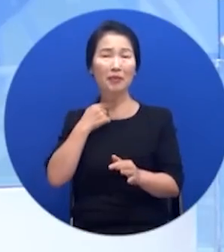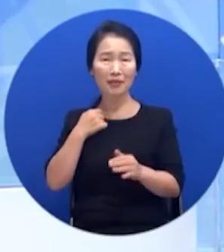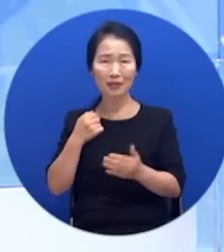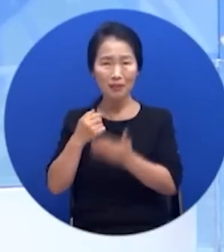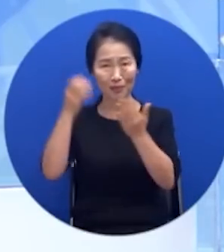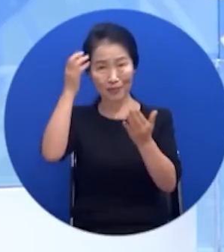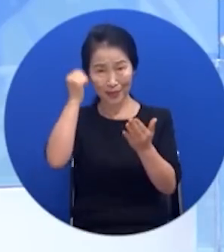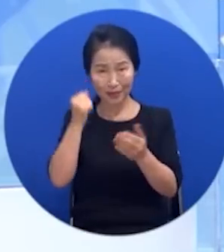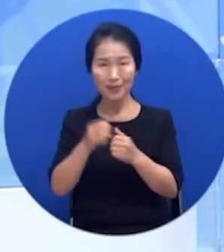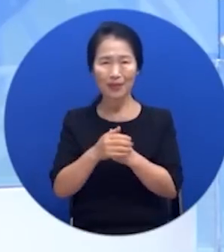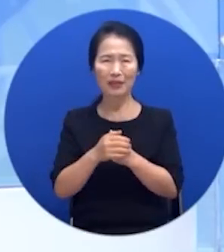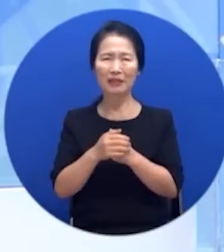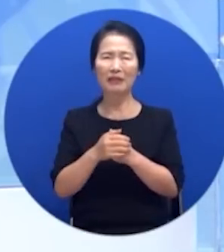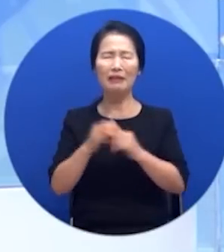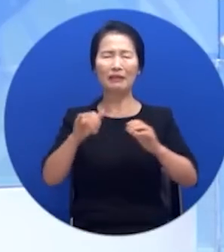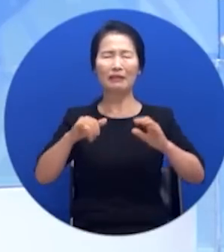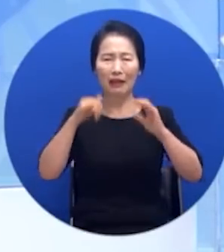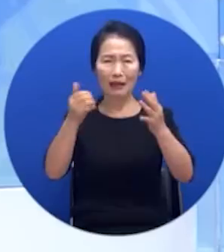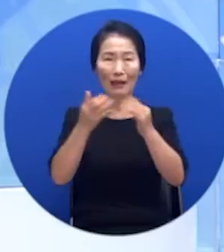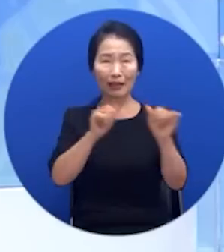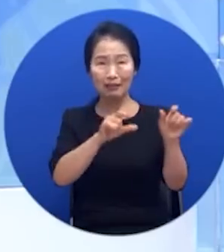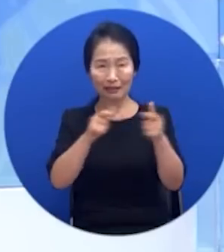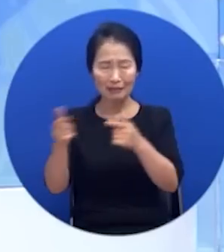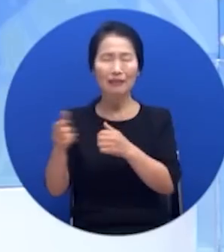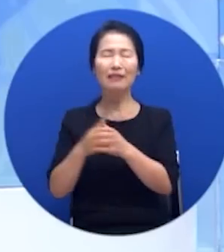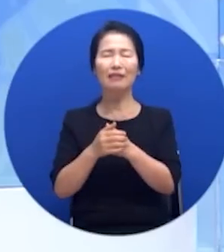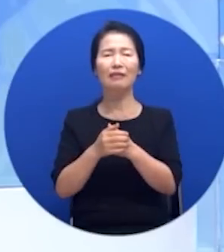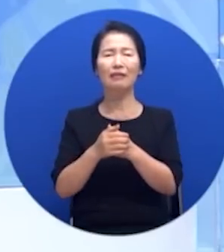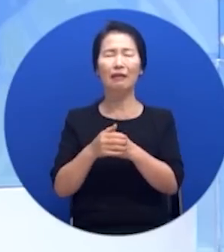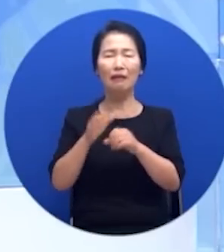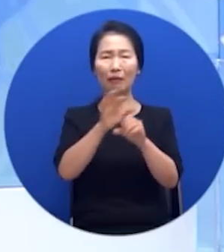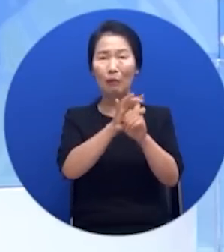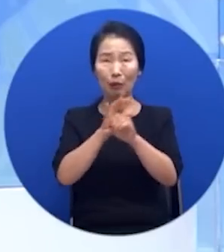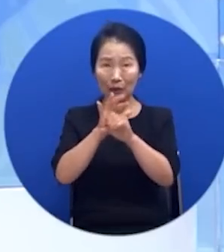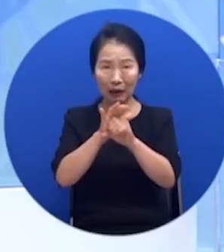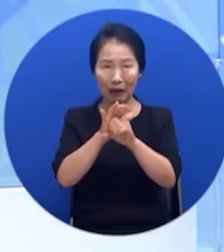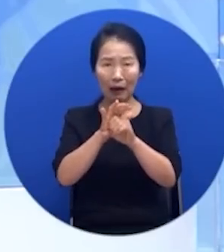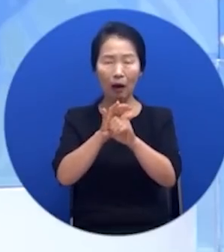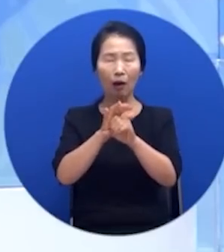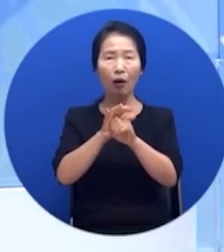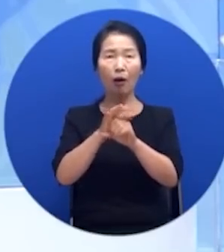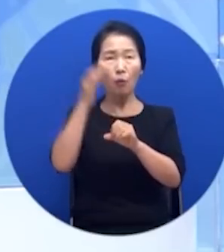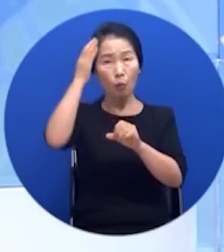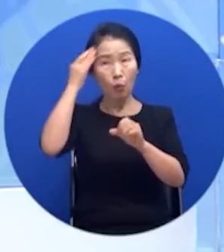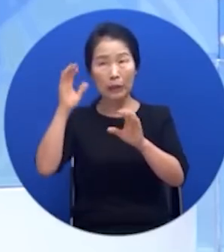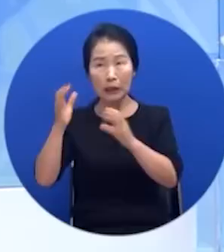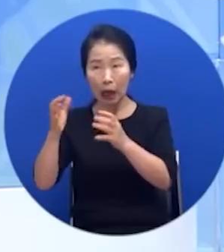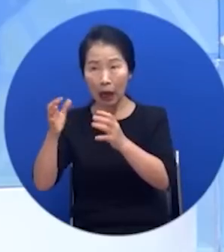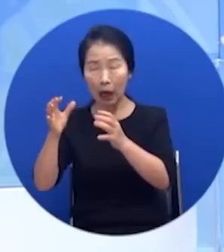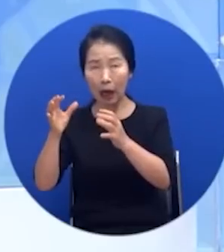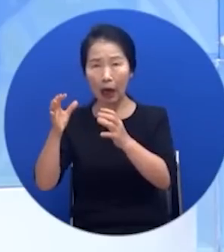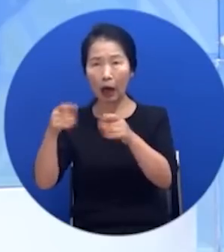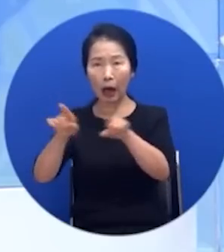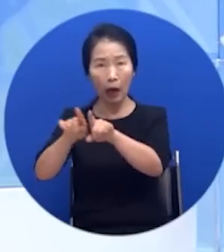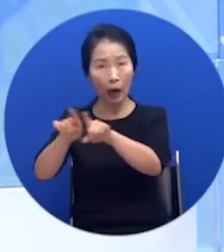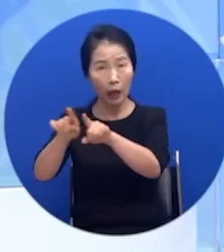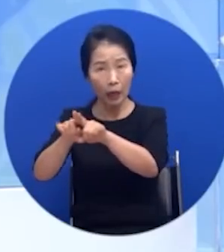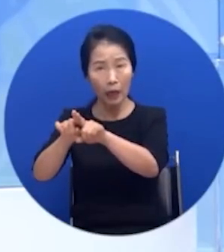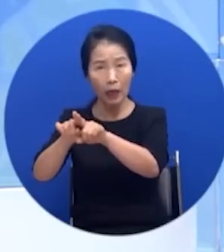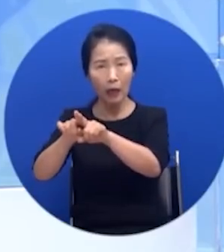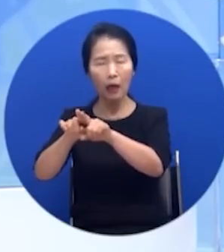기억하십니까? 세계인들이 코로나와 코리아를 혼돈할 만큼 우리는